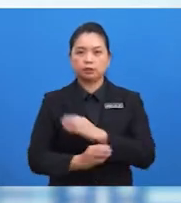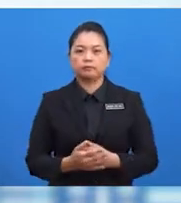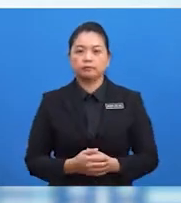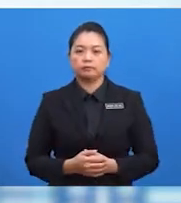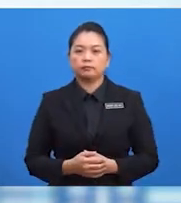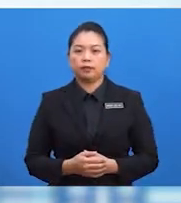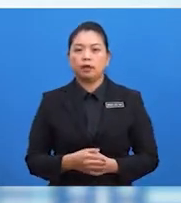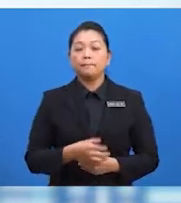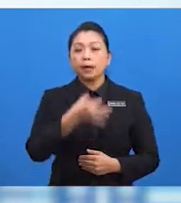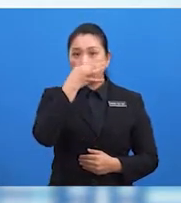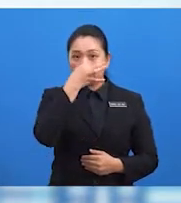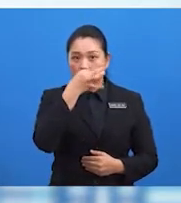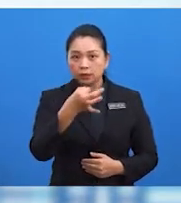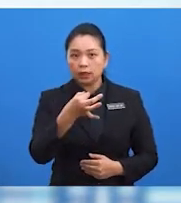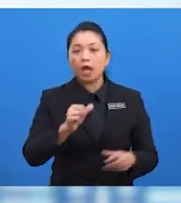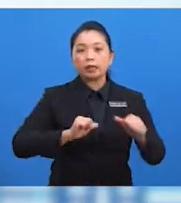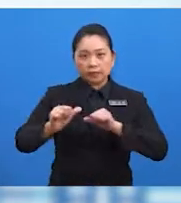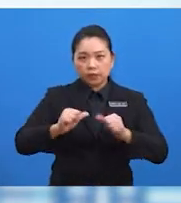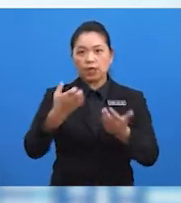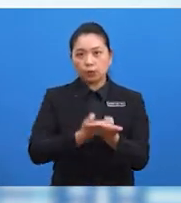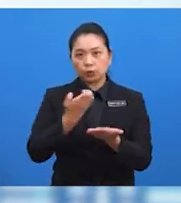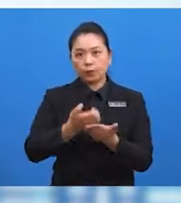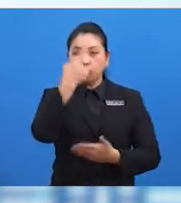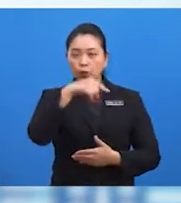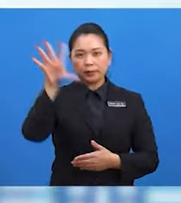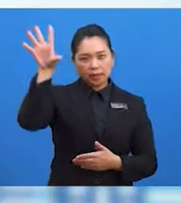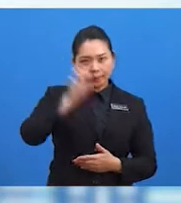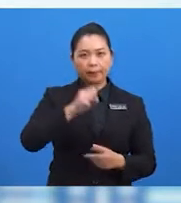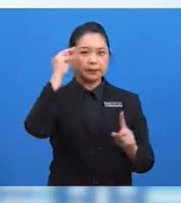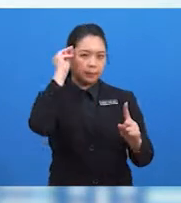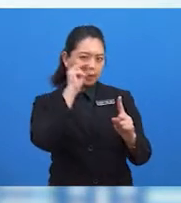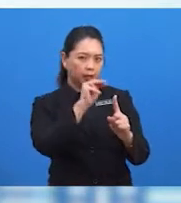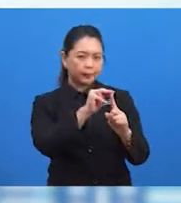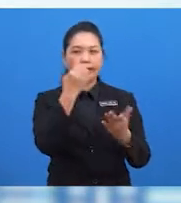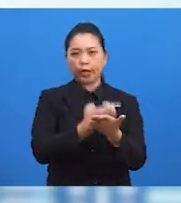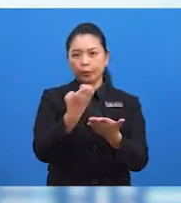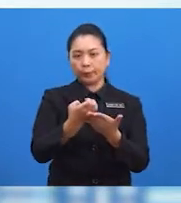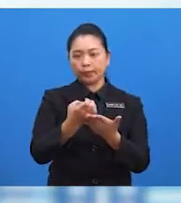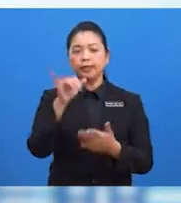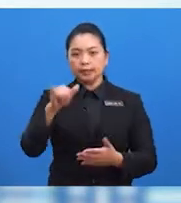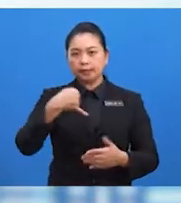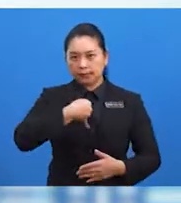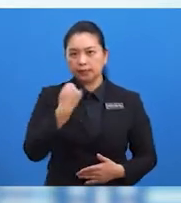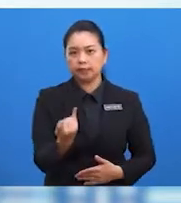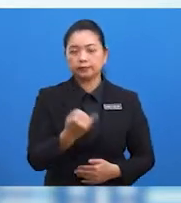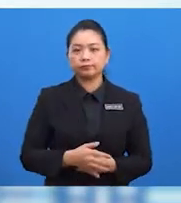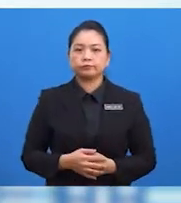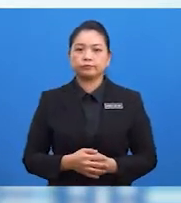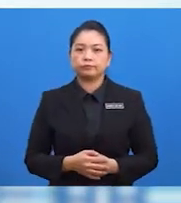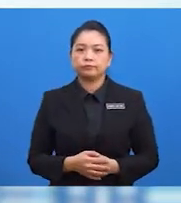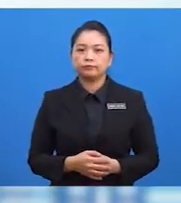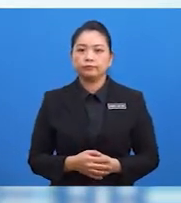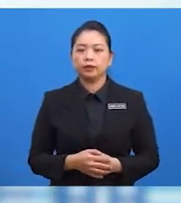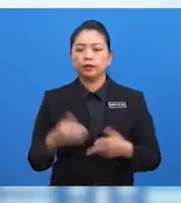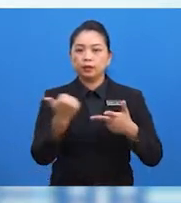Tujuan yang kedua, untuk mempengaruhi aktiviti ekonomi untuk mencapai matlamat ekonomi yang diingini.